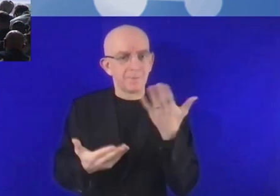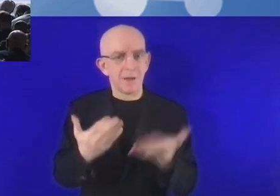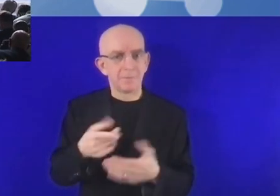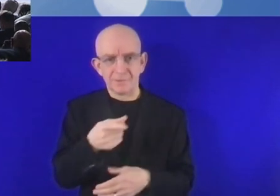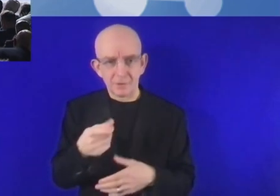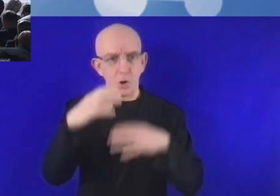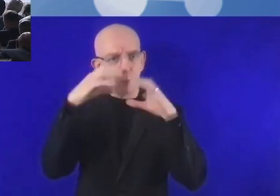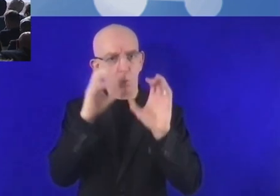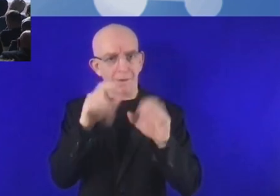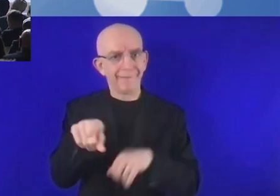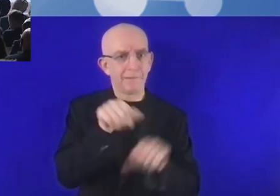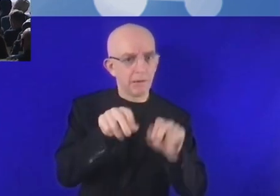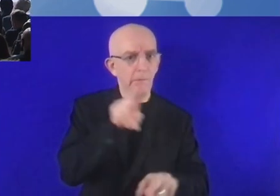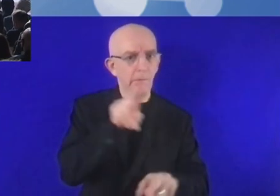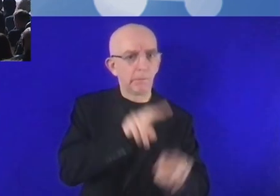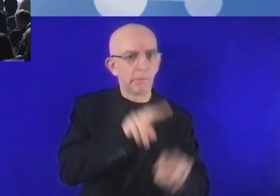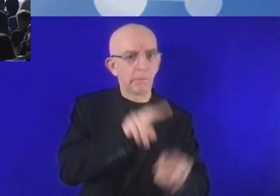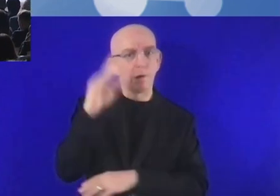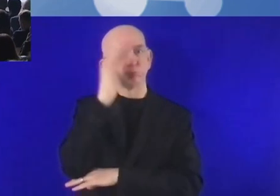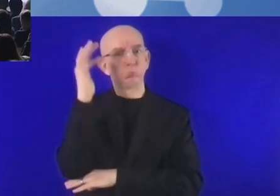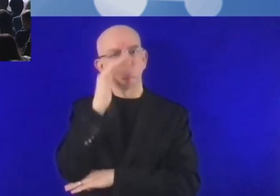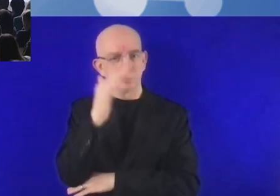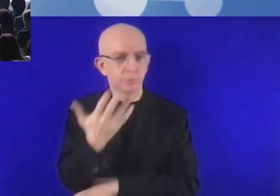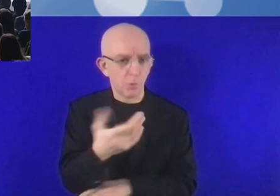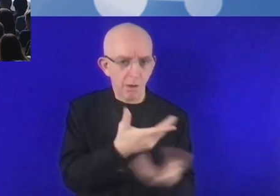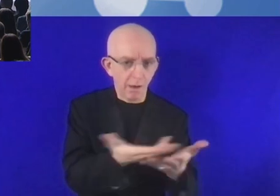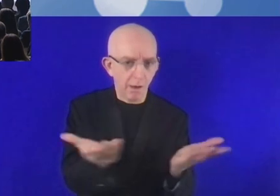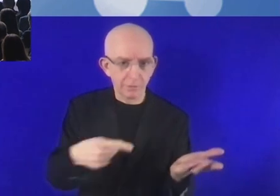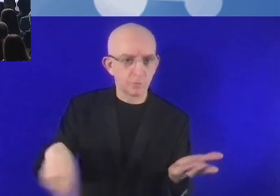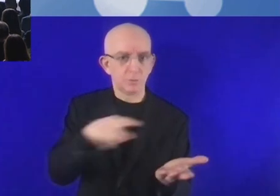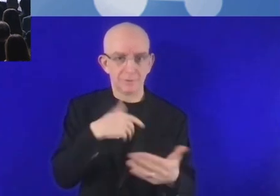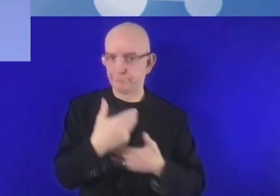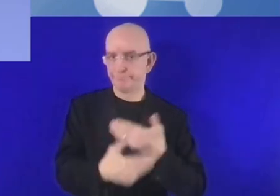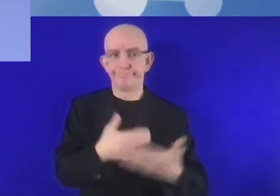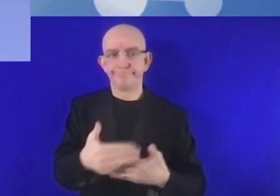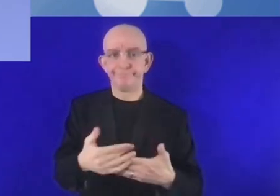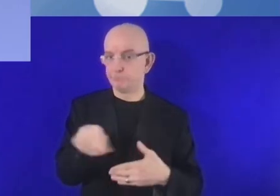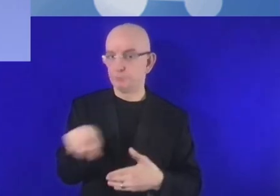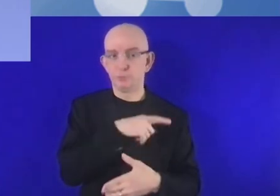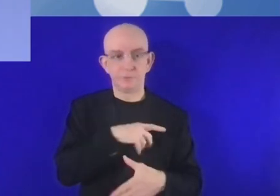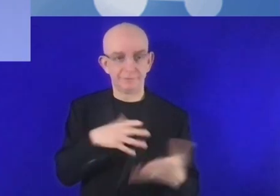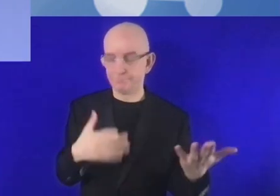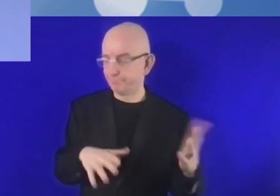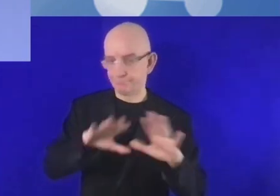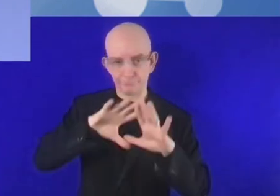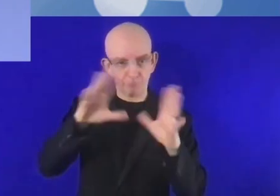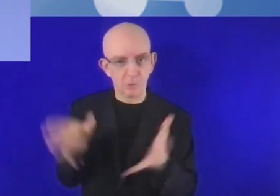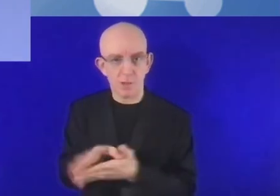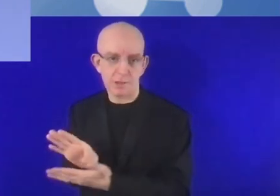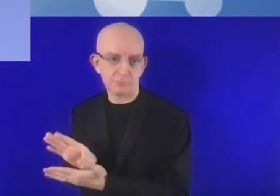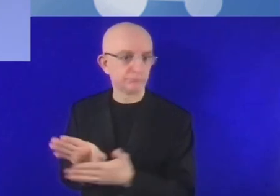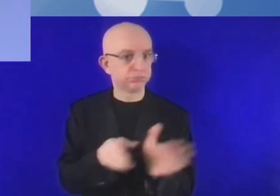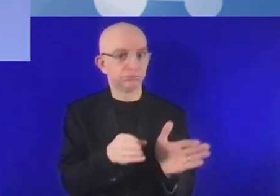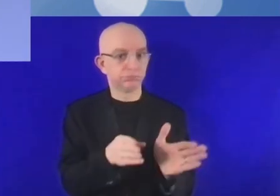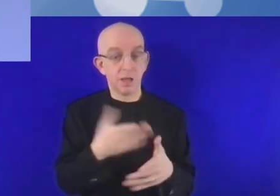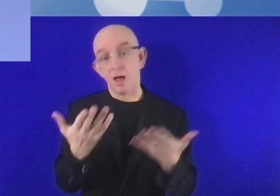Niektórym się to może podobać, niektórzy będą być może zmuszeni do korzystania z tego rodzaju usług. Jeżeli chodzi o muzykę, musimy w związku z